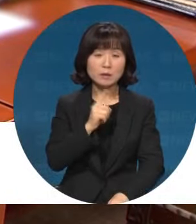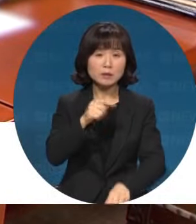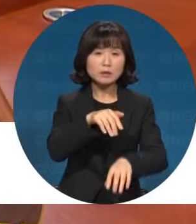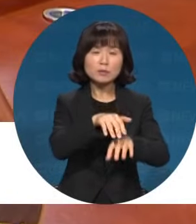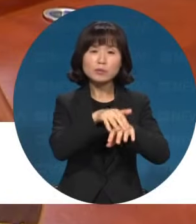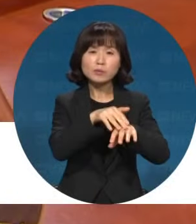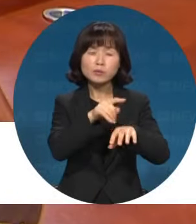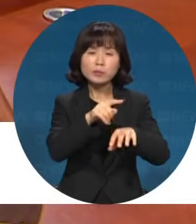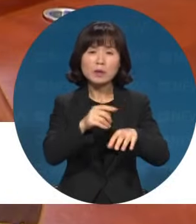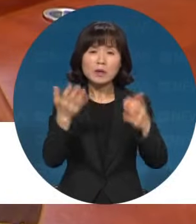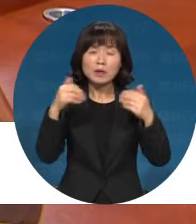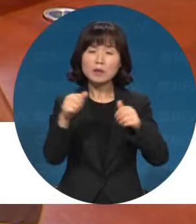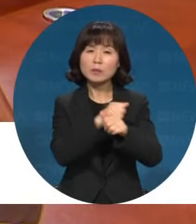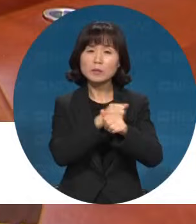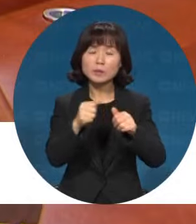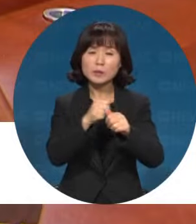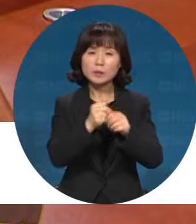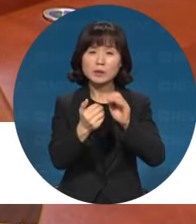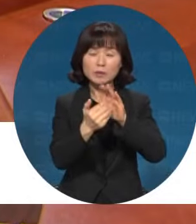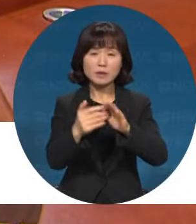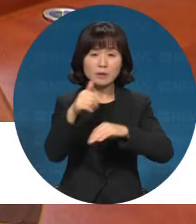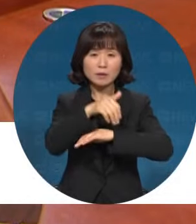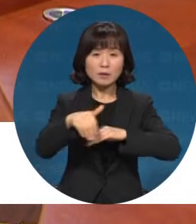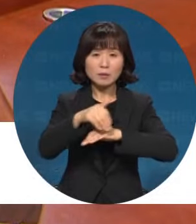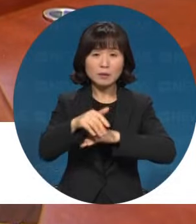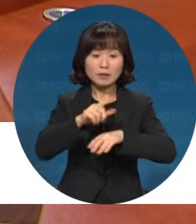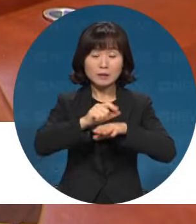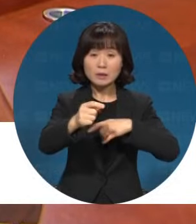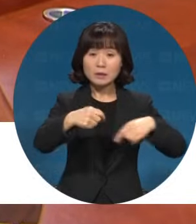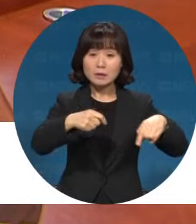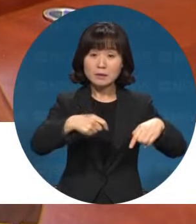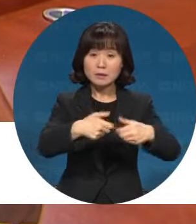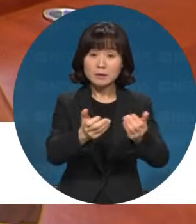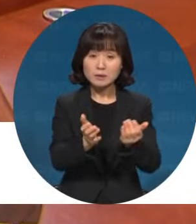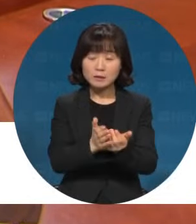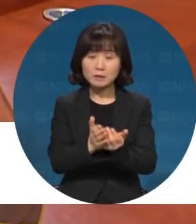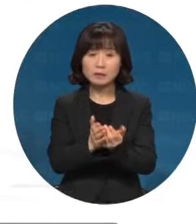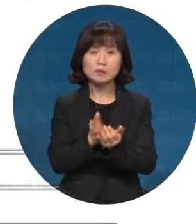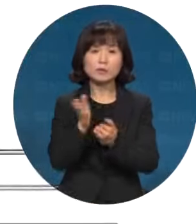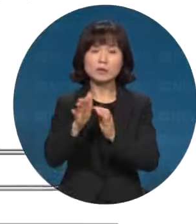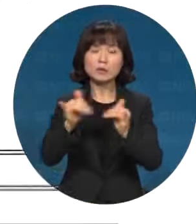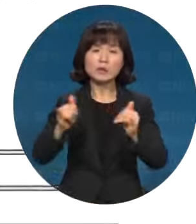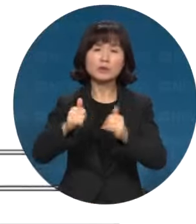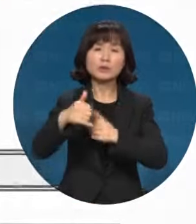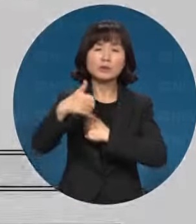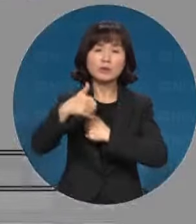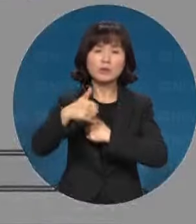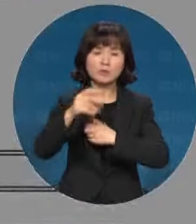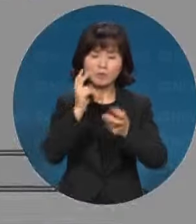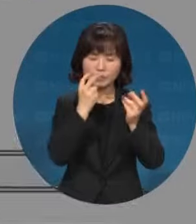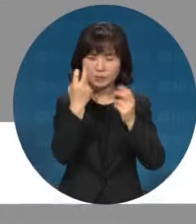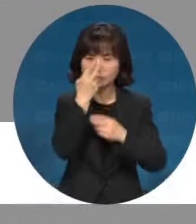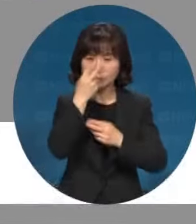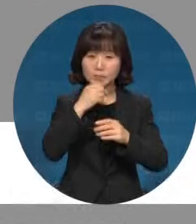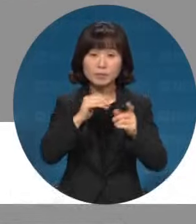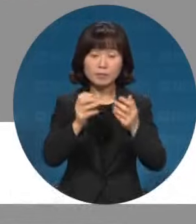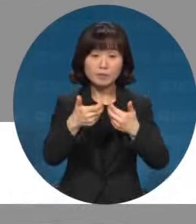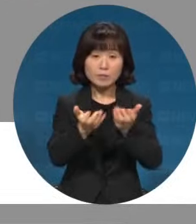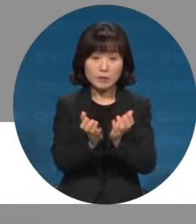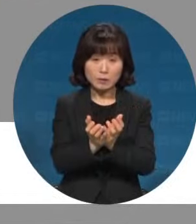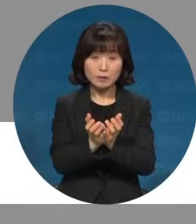조직으로 학폭 예방 계획과 지자체 전문가 등이 요청하는 사안을 심의하는 기구입니다. 국무총리를 비롯한 정부